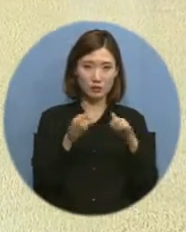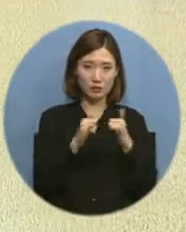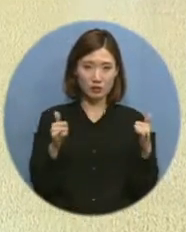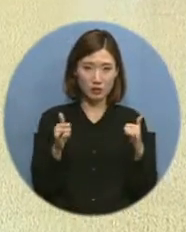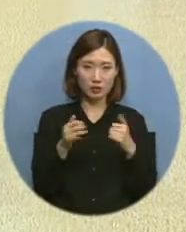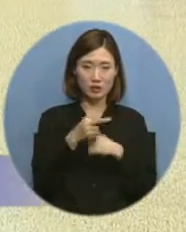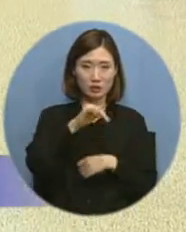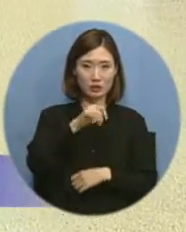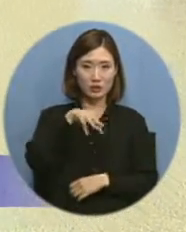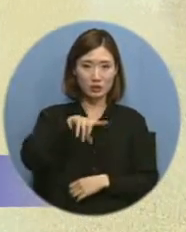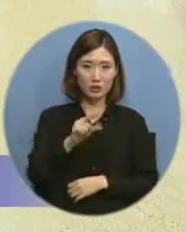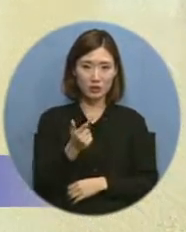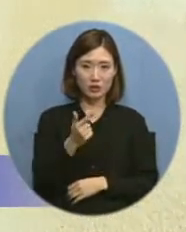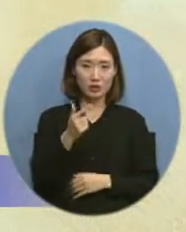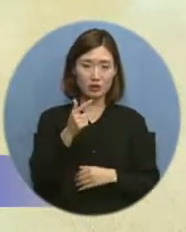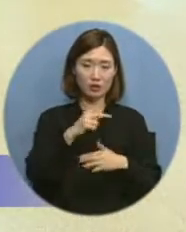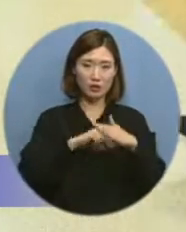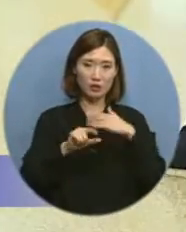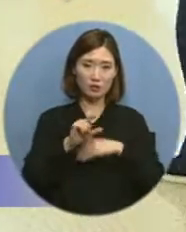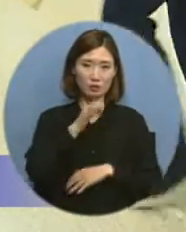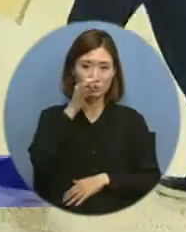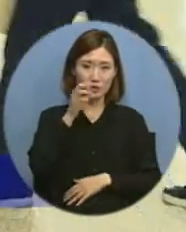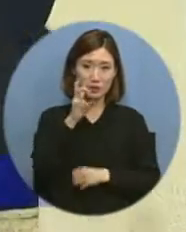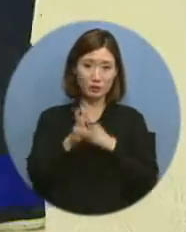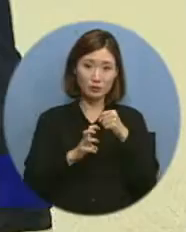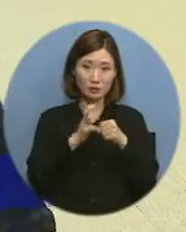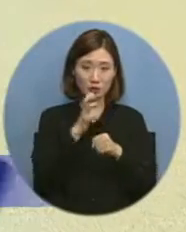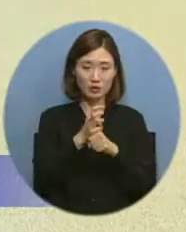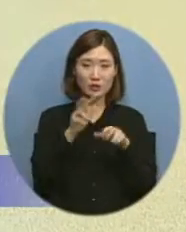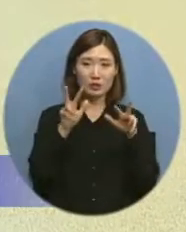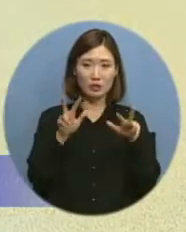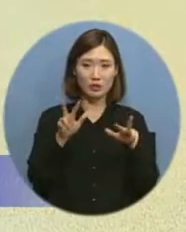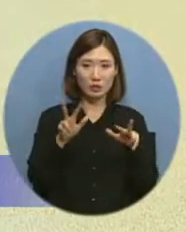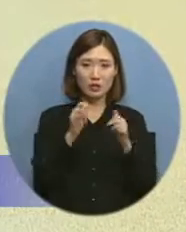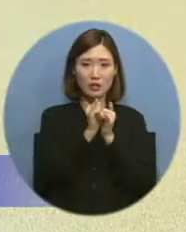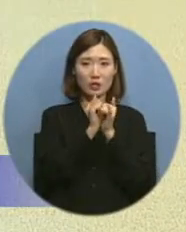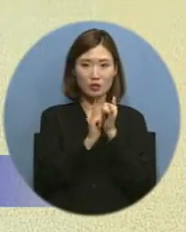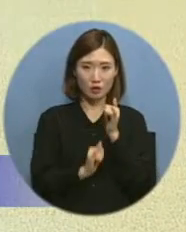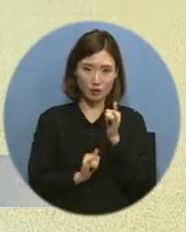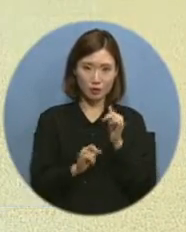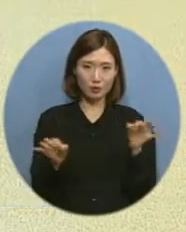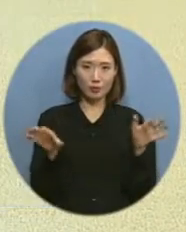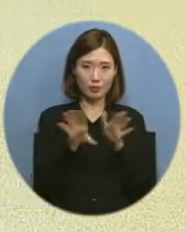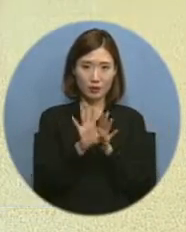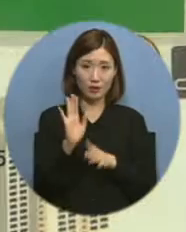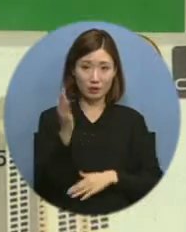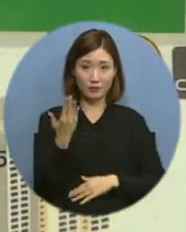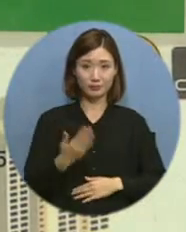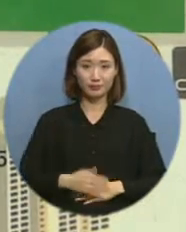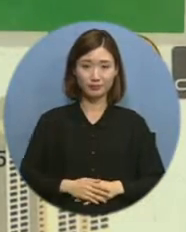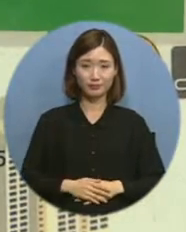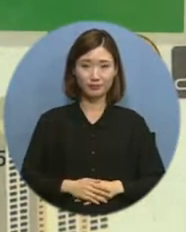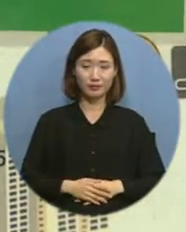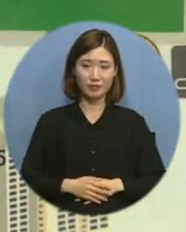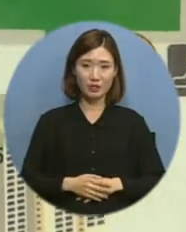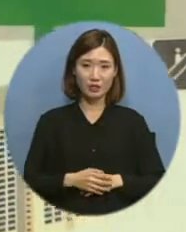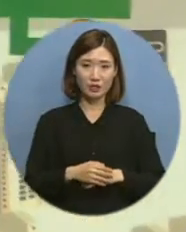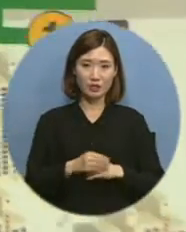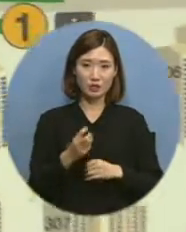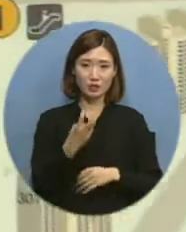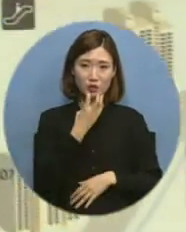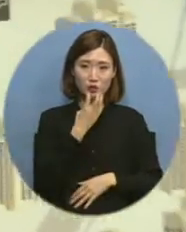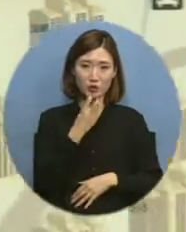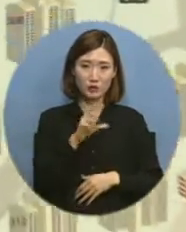신천역으로 불린 지 30여 년. 신천역이란 이름은 이제 역사 속으로 사라지게 됐습니다. 서울시